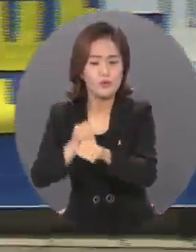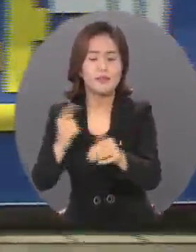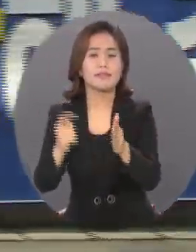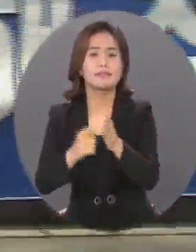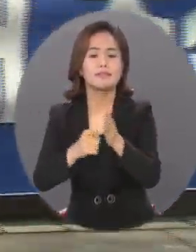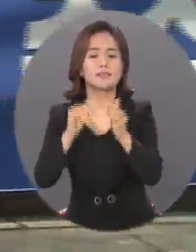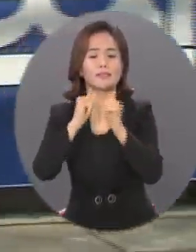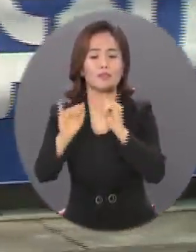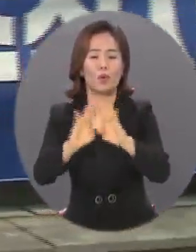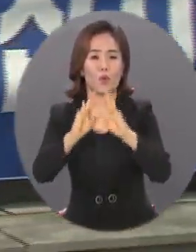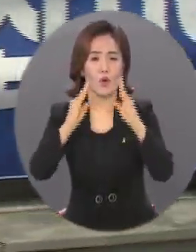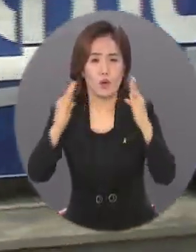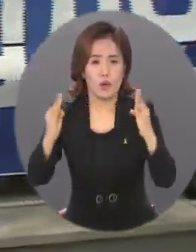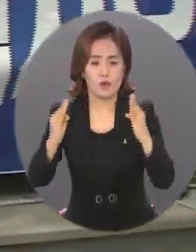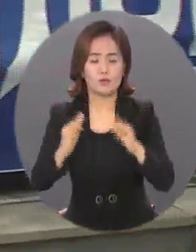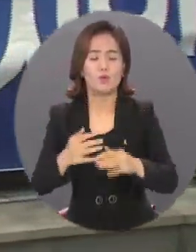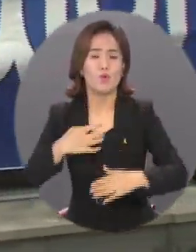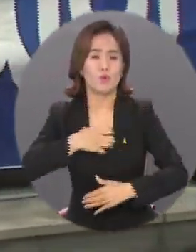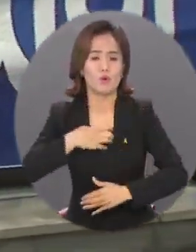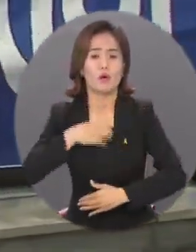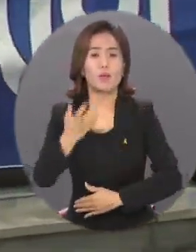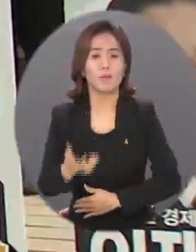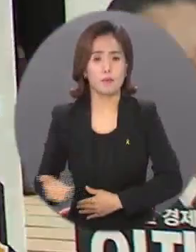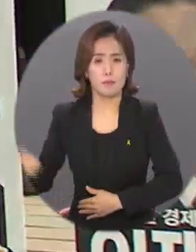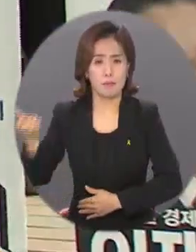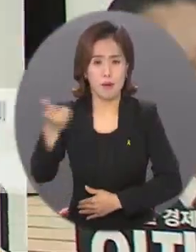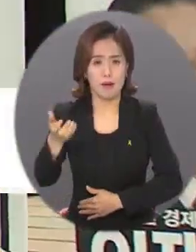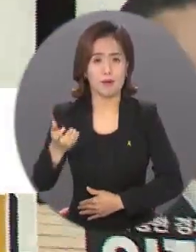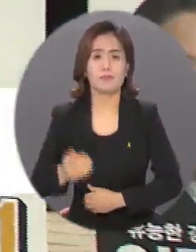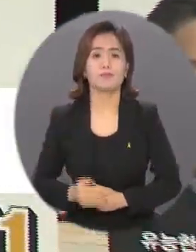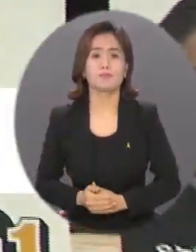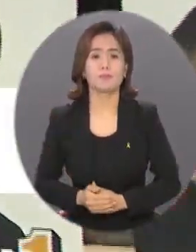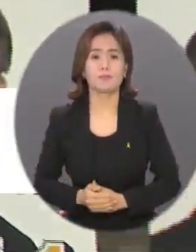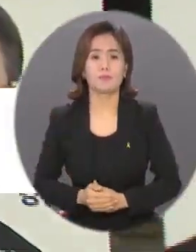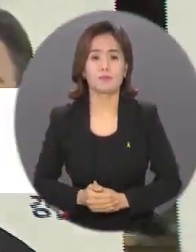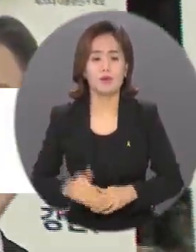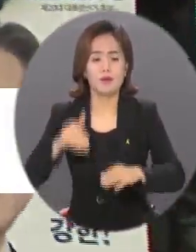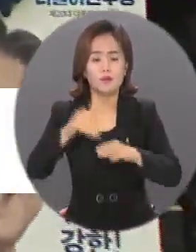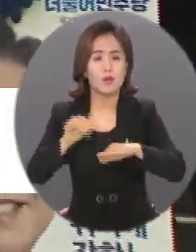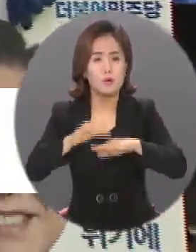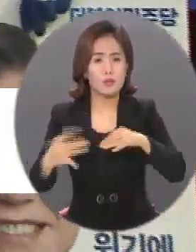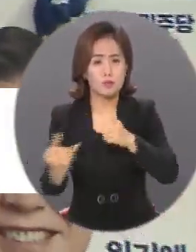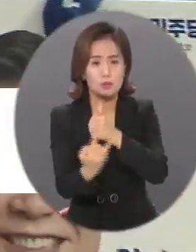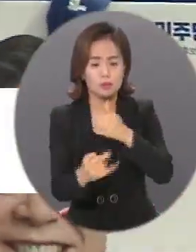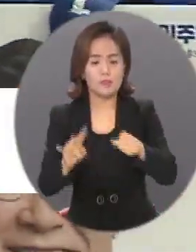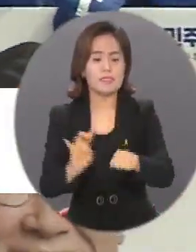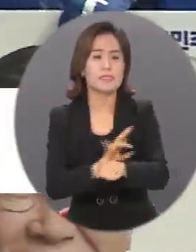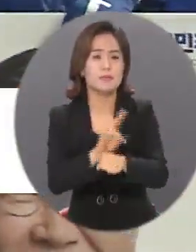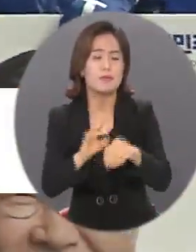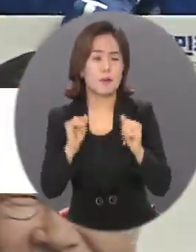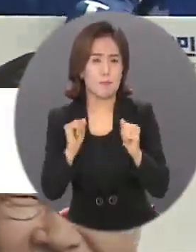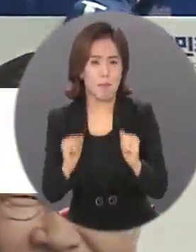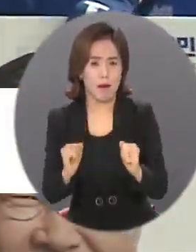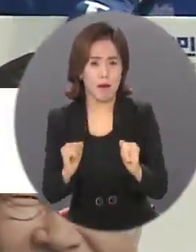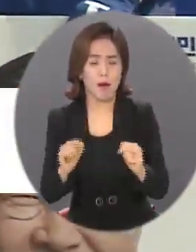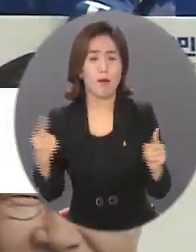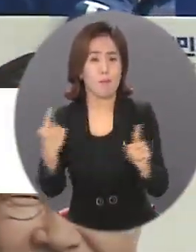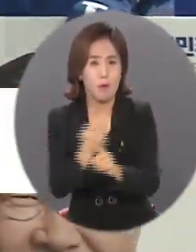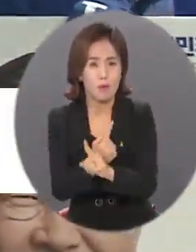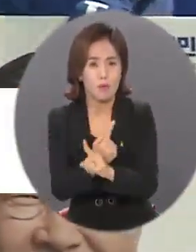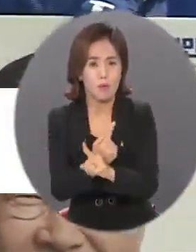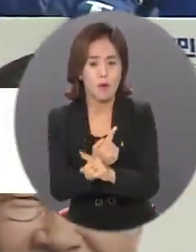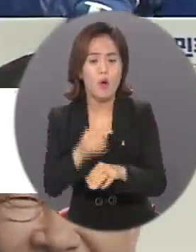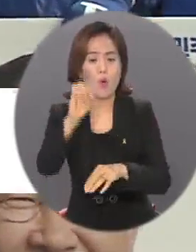긴급 기자회견을 자청할 정도로 위기감이 높아졌습니다. 선대위도 24시간 상주체제로 전환하고